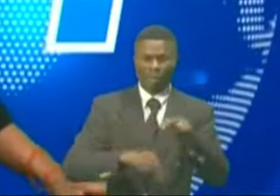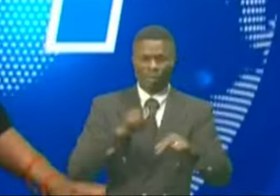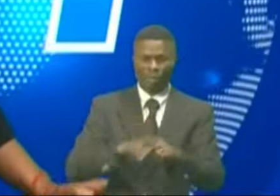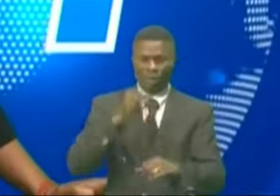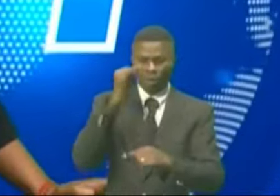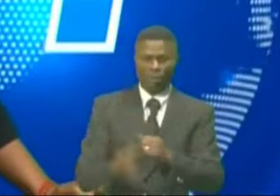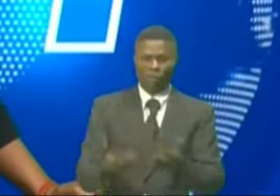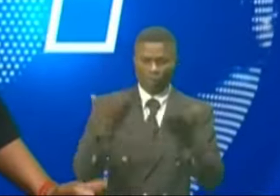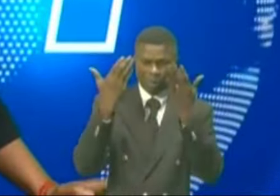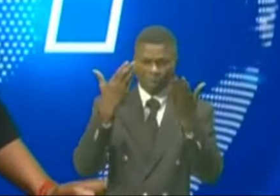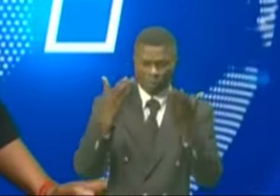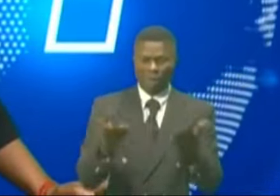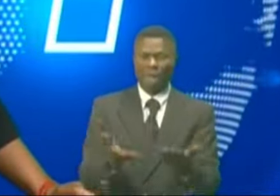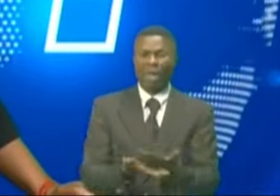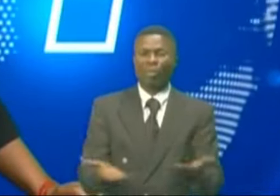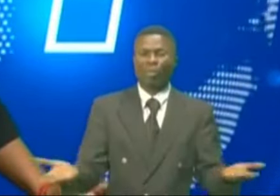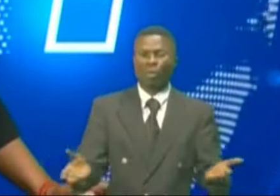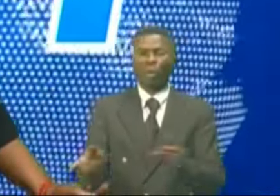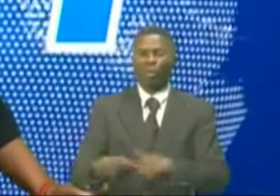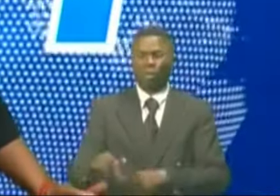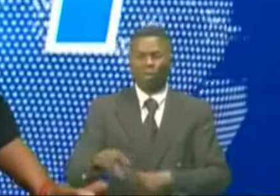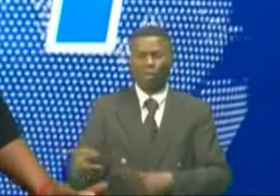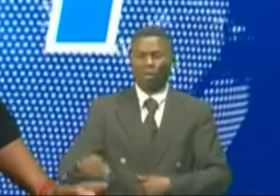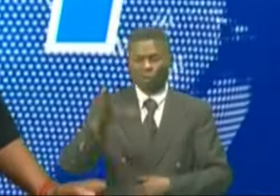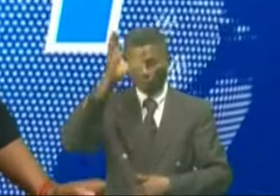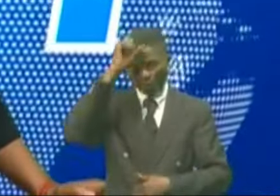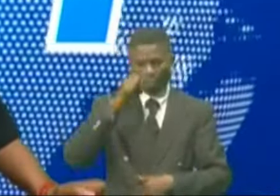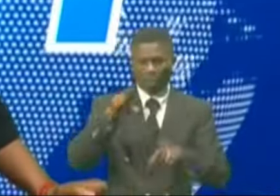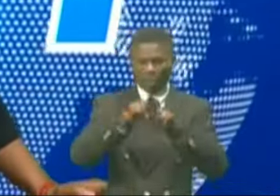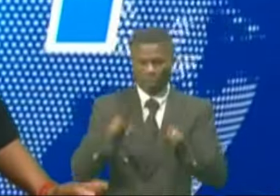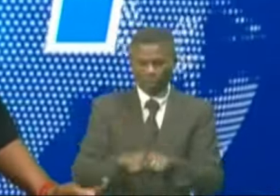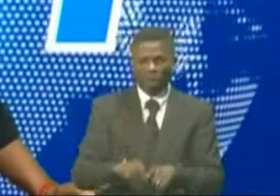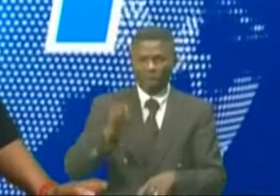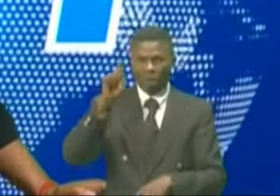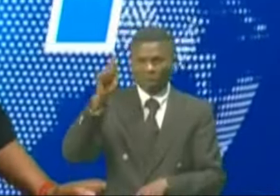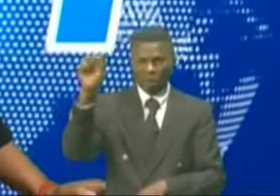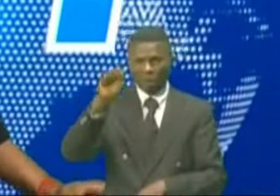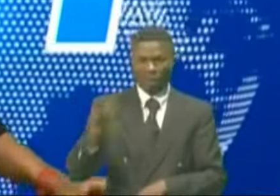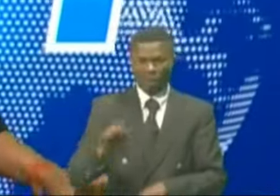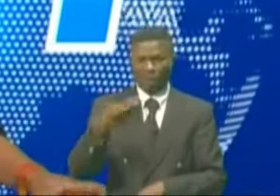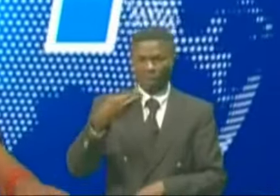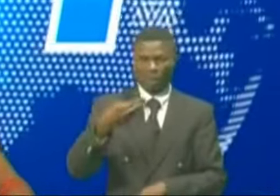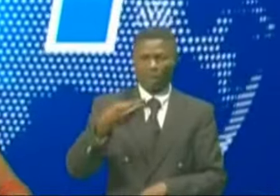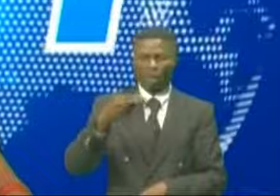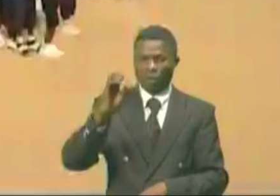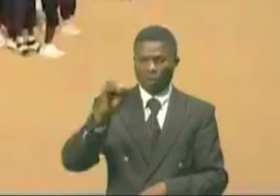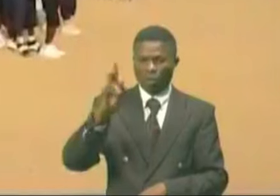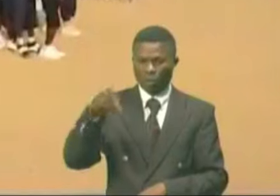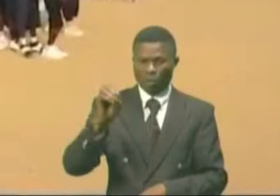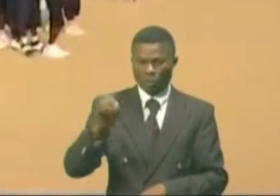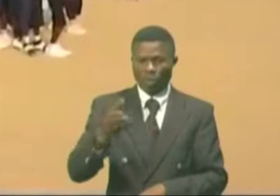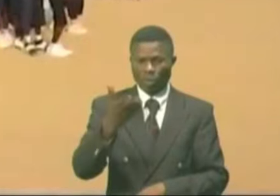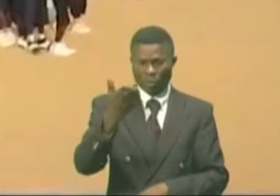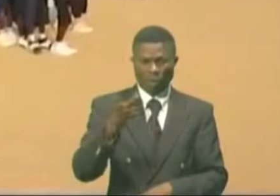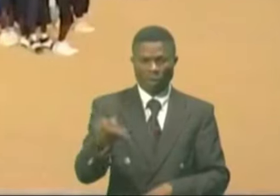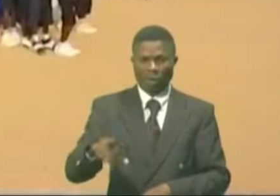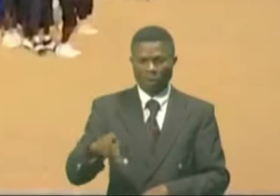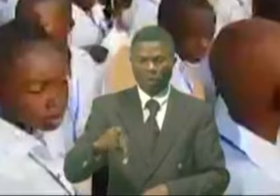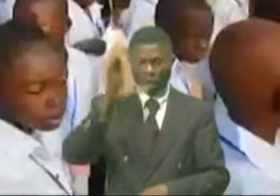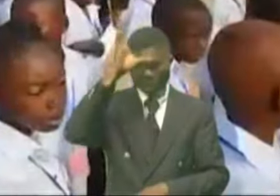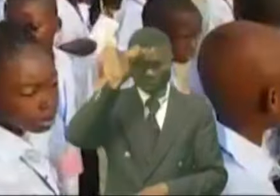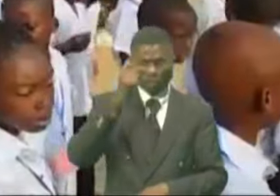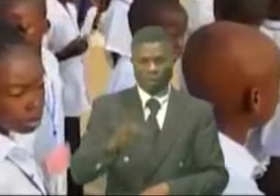de fin d'études primaires INAFEP dans les provinces du Kwilu et celle de la Tchopo, Rodépanda. Dans la province du